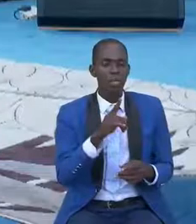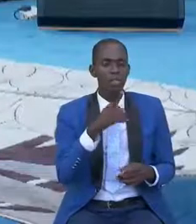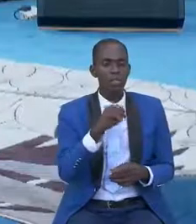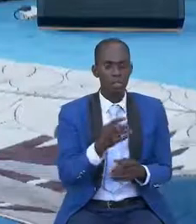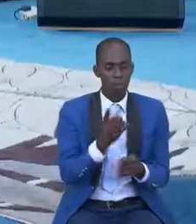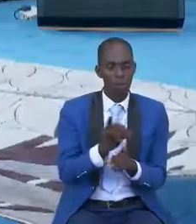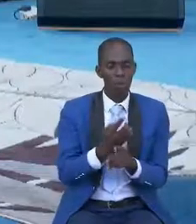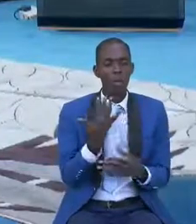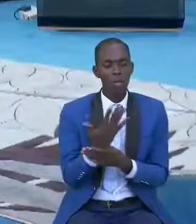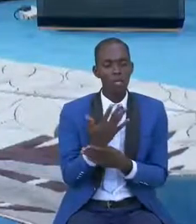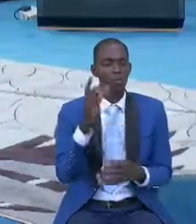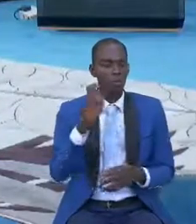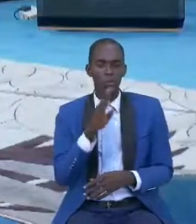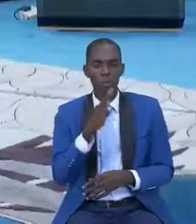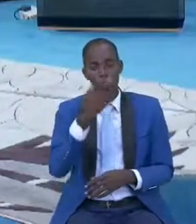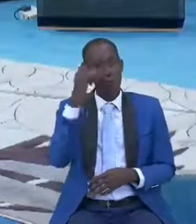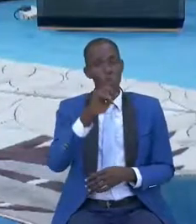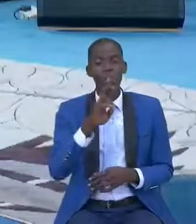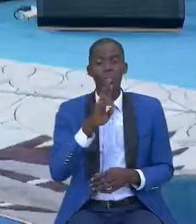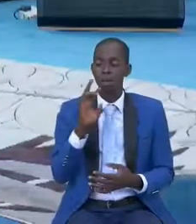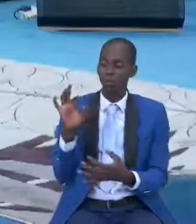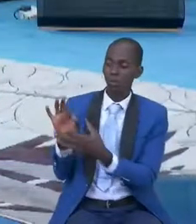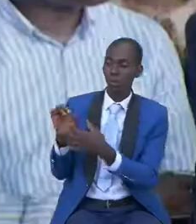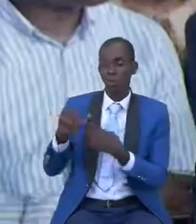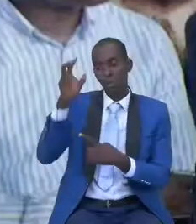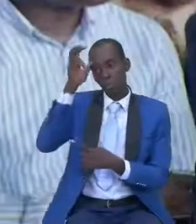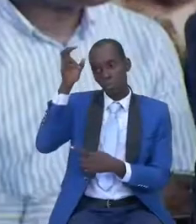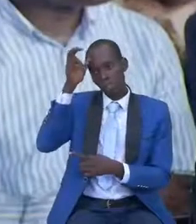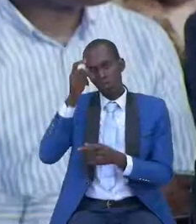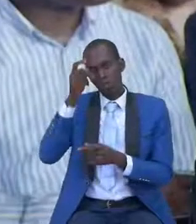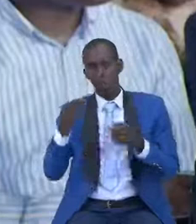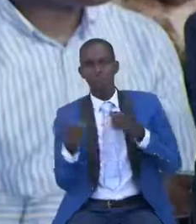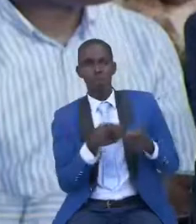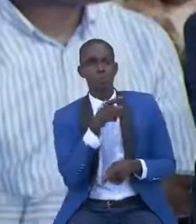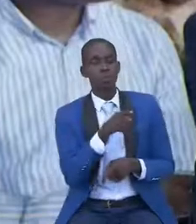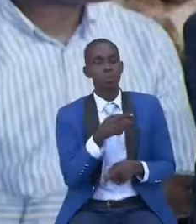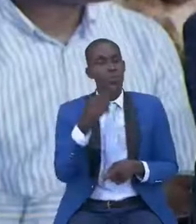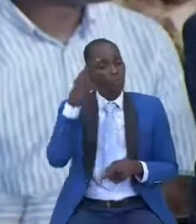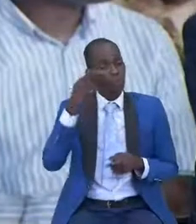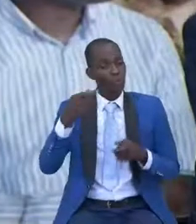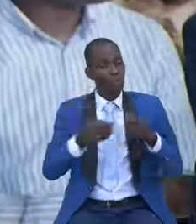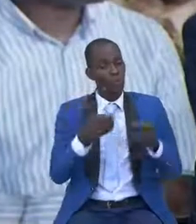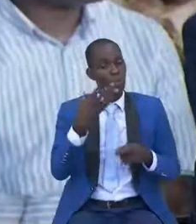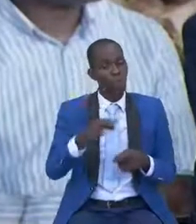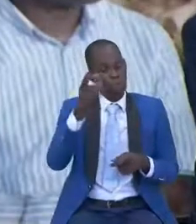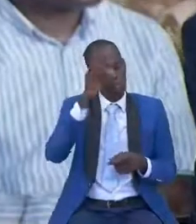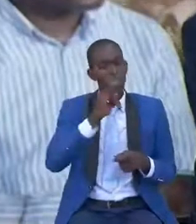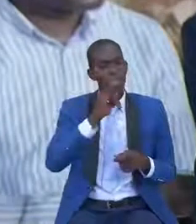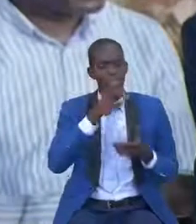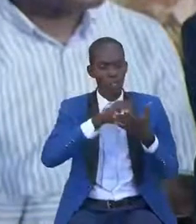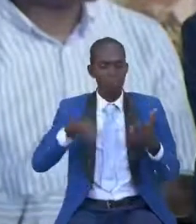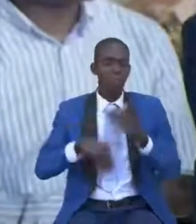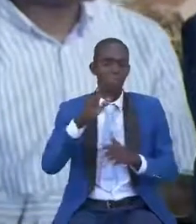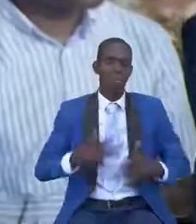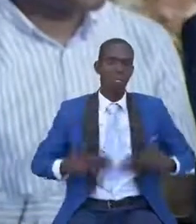la mauvaise main là où il y a la bonne main. Et parce que tu lui appartiens, il a le contrôle. Mais